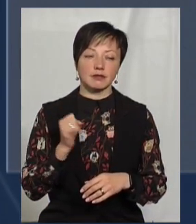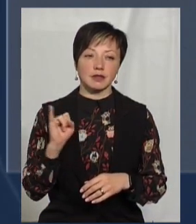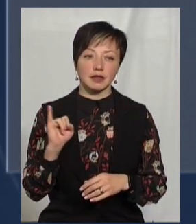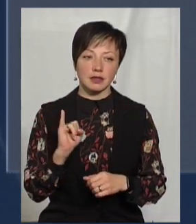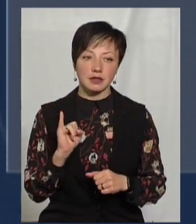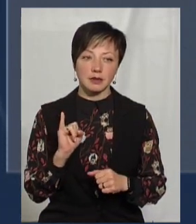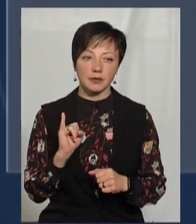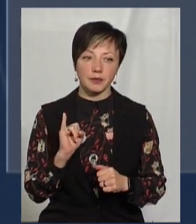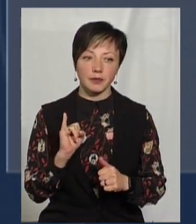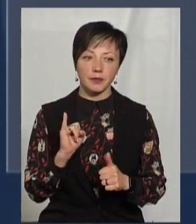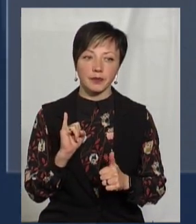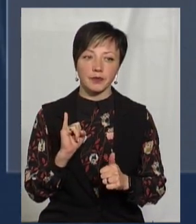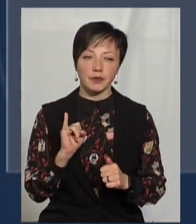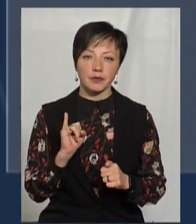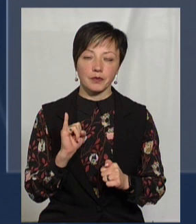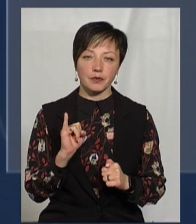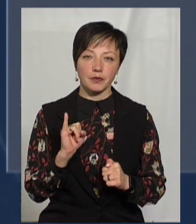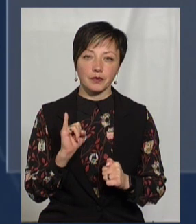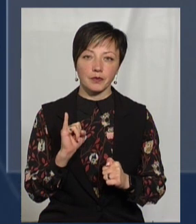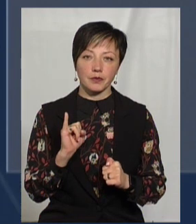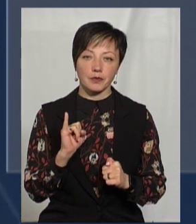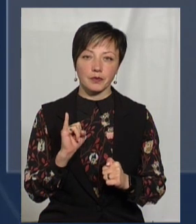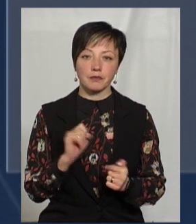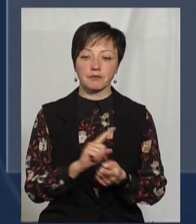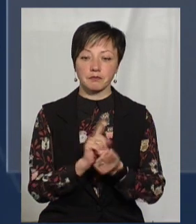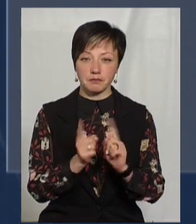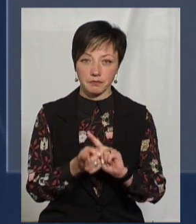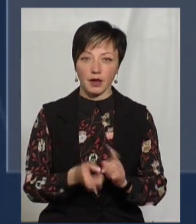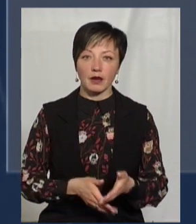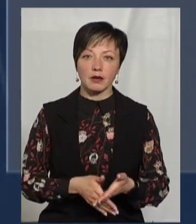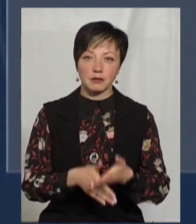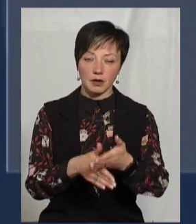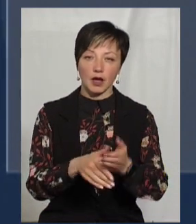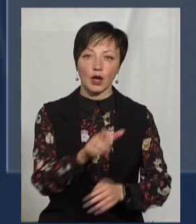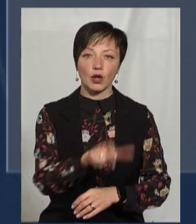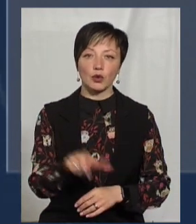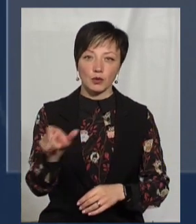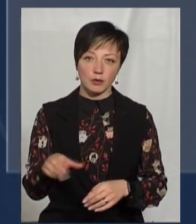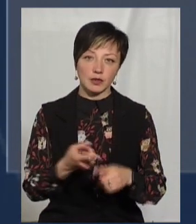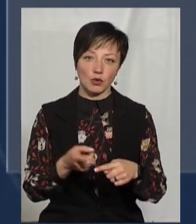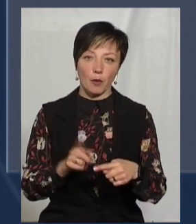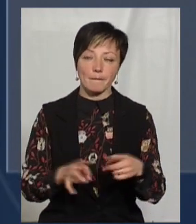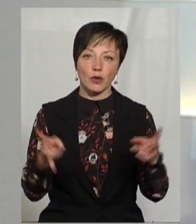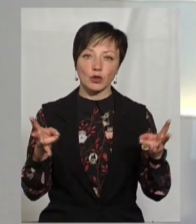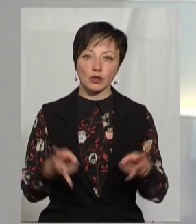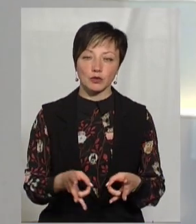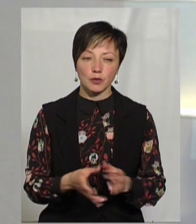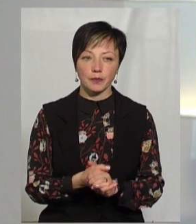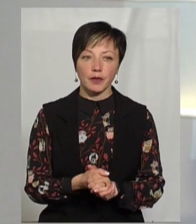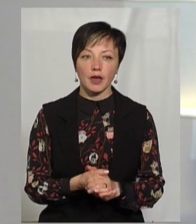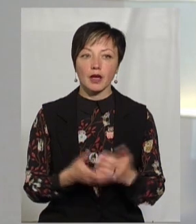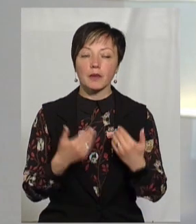і стали на шлях допомоги людям, які потребують допомоги.